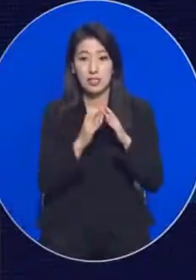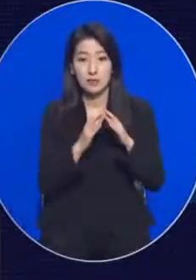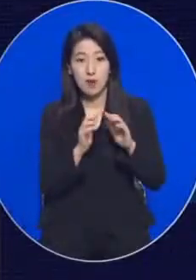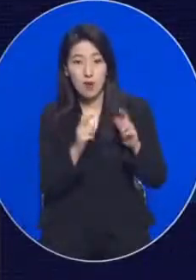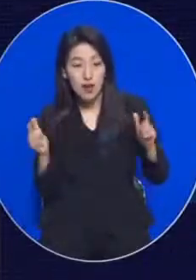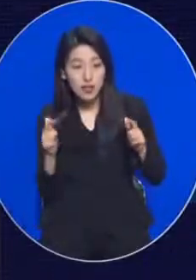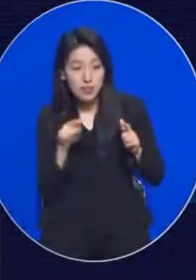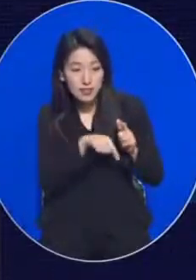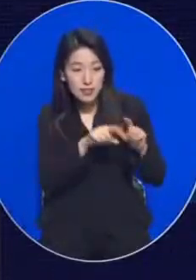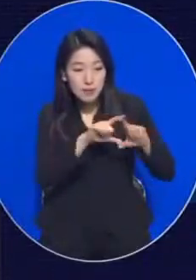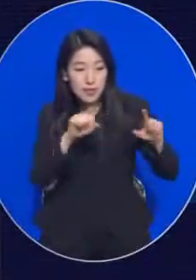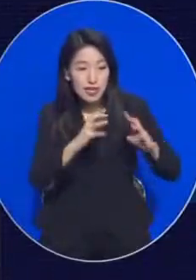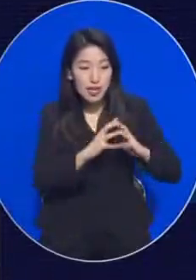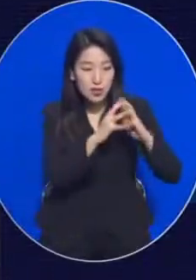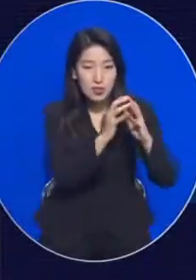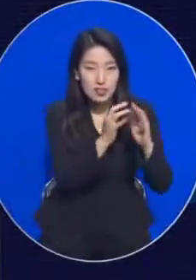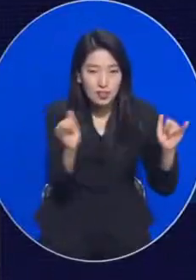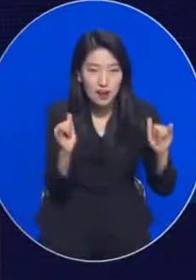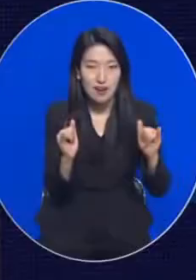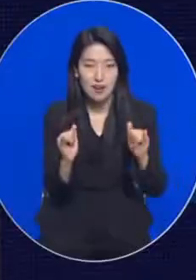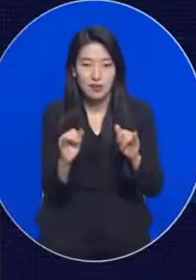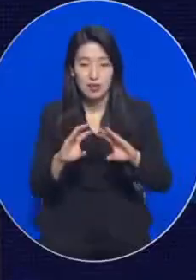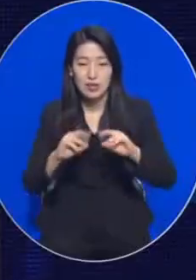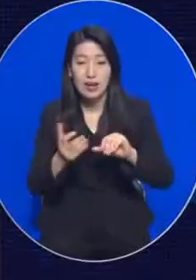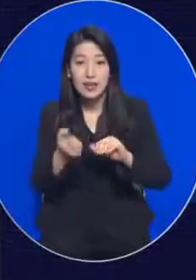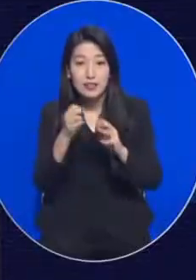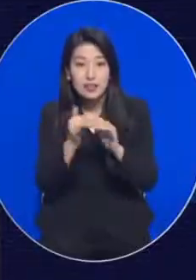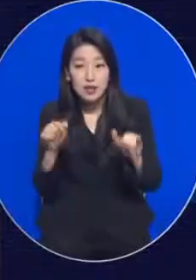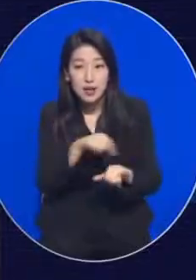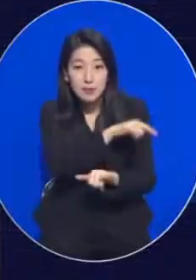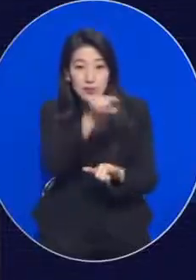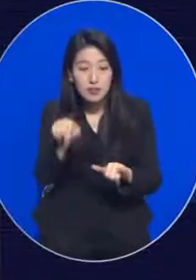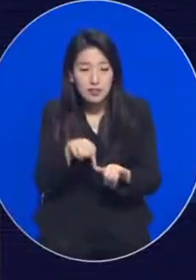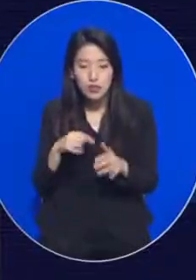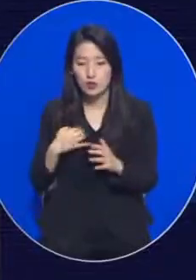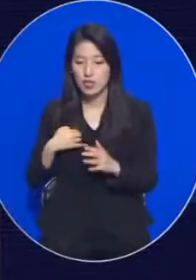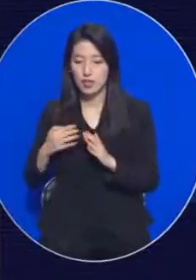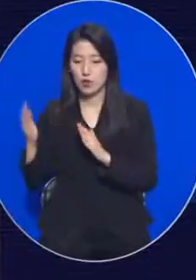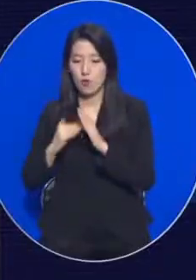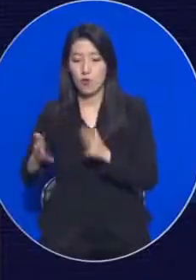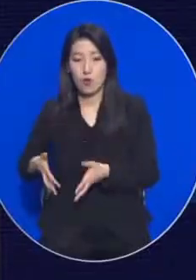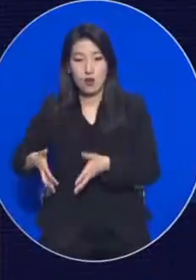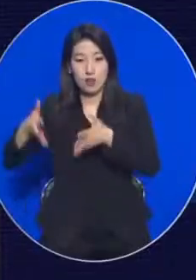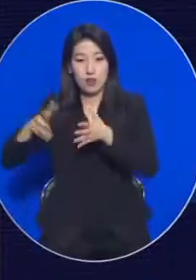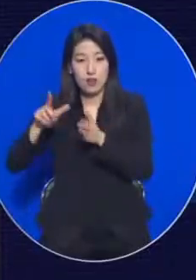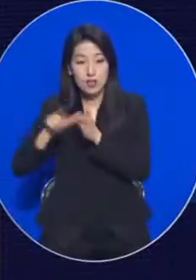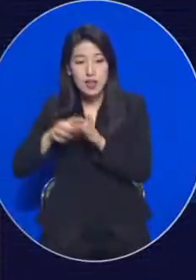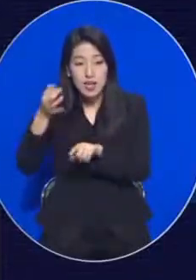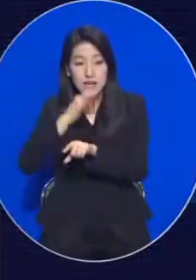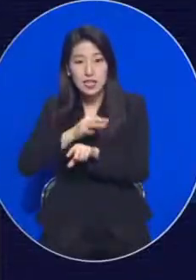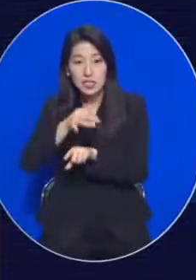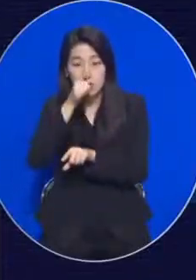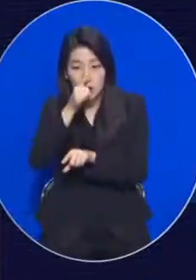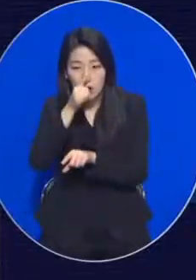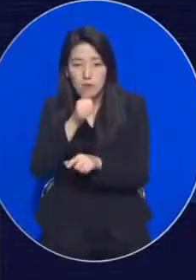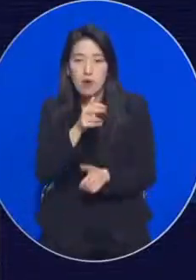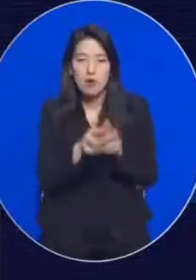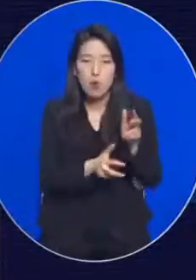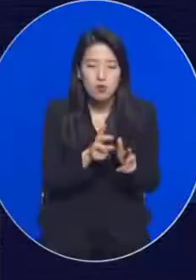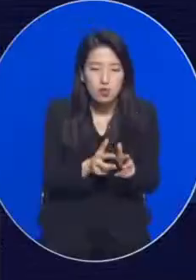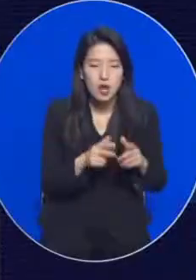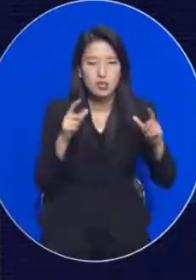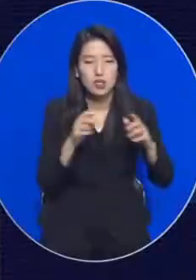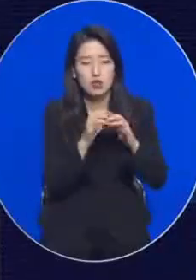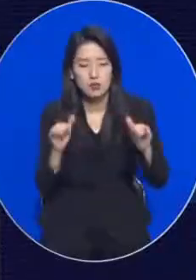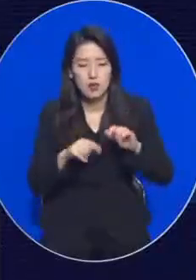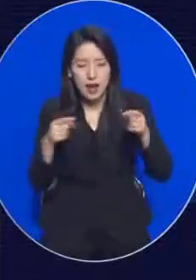부여하겠습니다. 개발 과정에서 발생하는 이익은 토지주뿐만 아니라 세입자, 영세상인 및 공장주, 지역